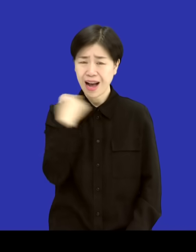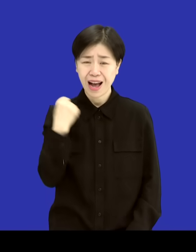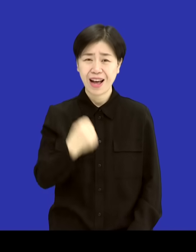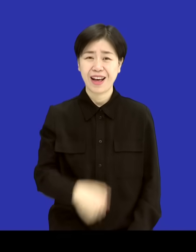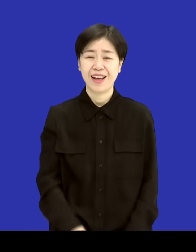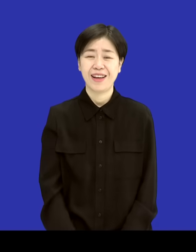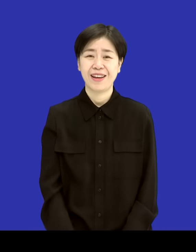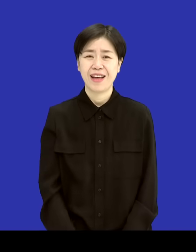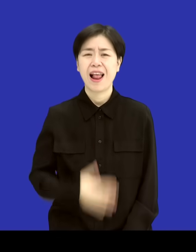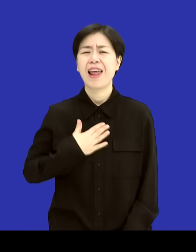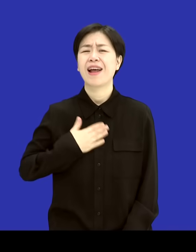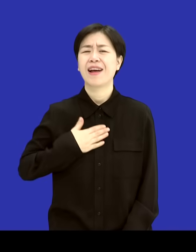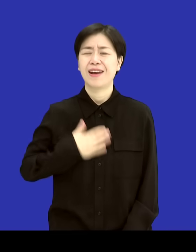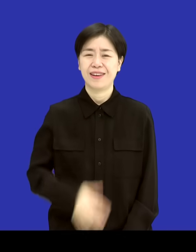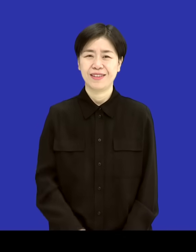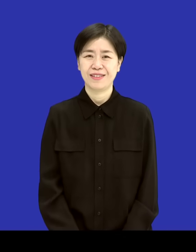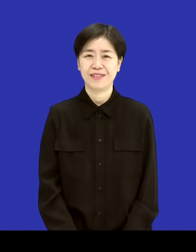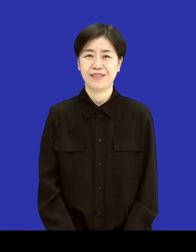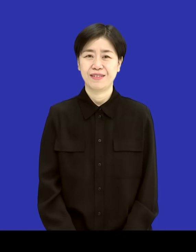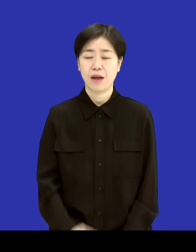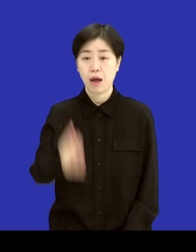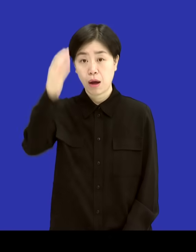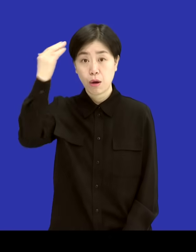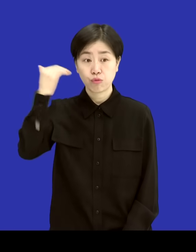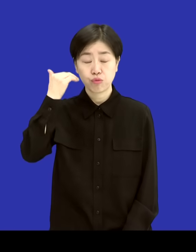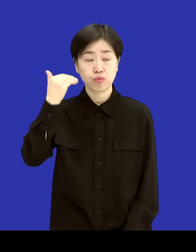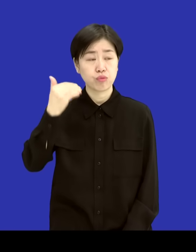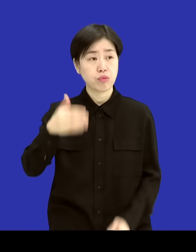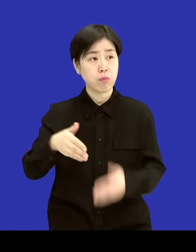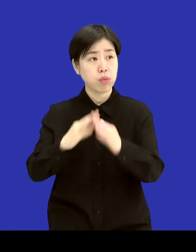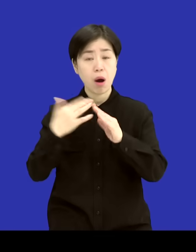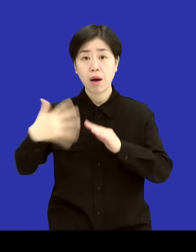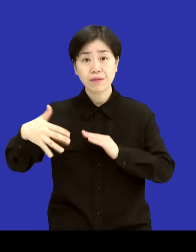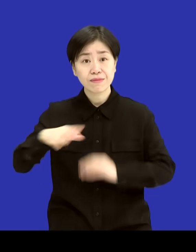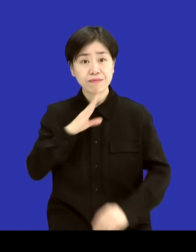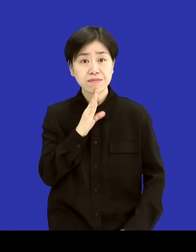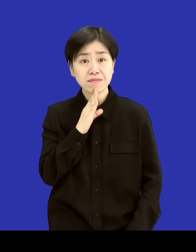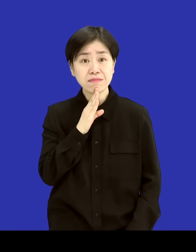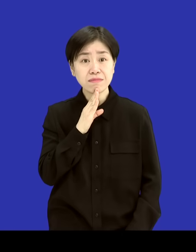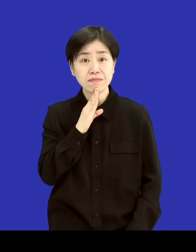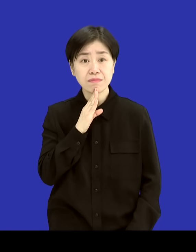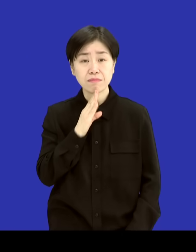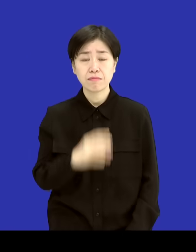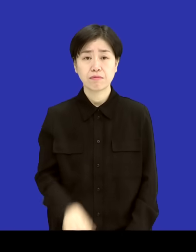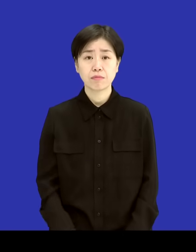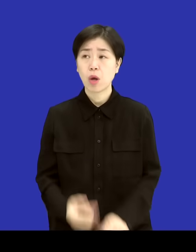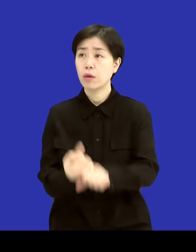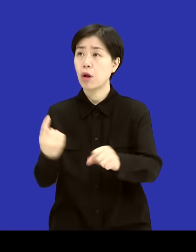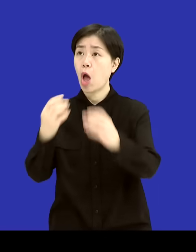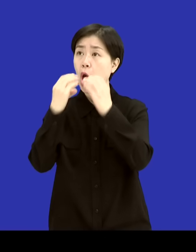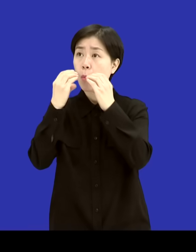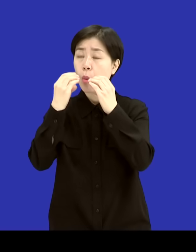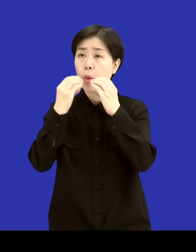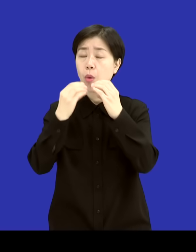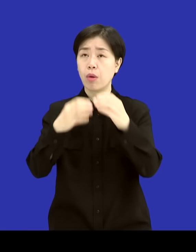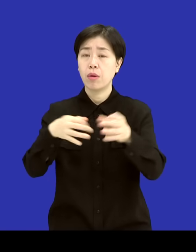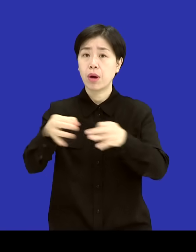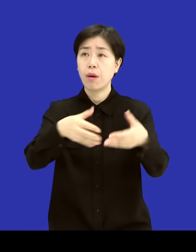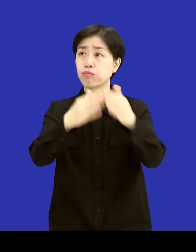네, 치폴레. 아, 맛있죠. 아직 한국에 안 들어 왜 안 들어오나? 한국에 안 그거 들어와요. 왜 안 예, 들어오는지 나도 모르겠어. 파이브 가이즈도 빨간 들어왔는데. 네. 그게 꼭 들어야